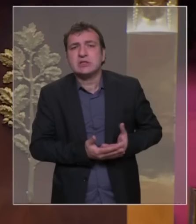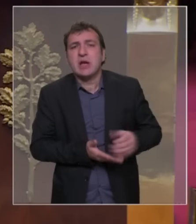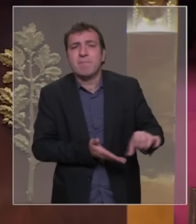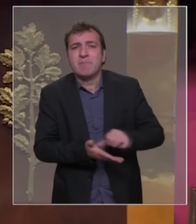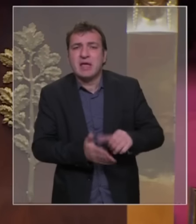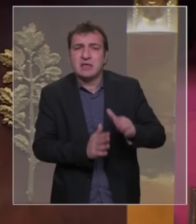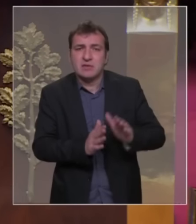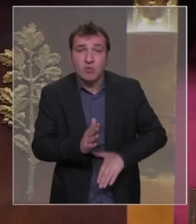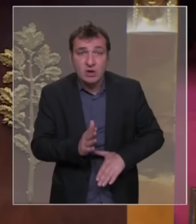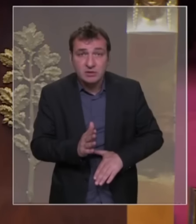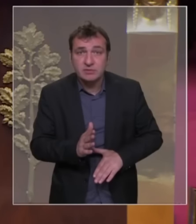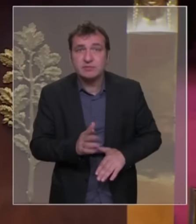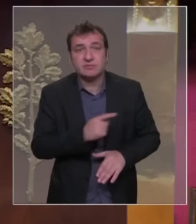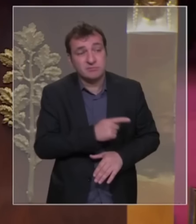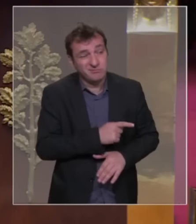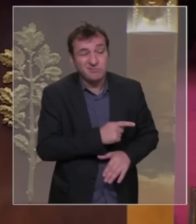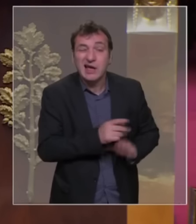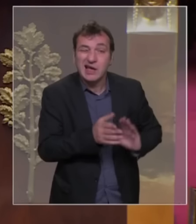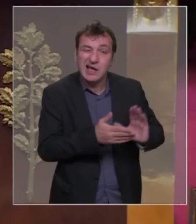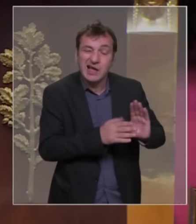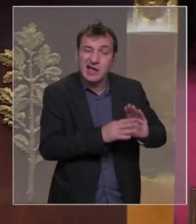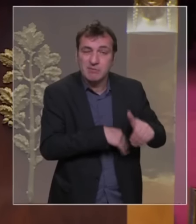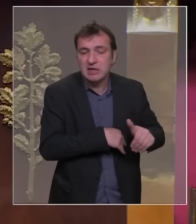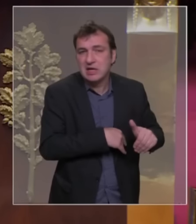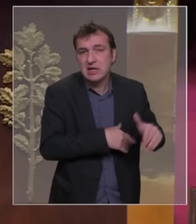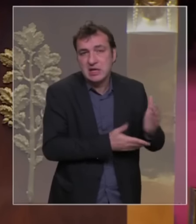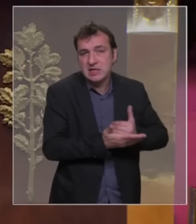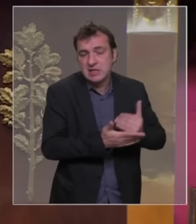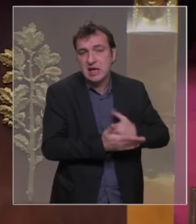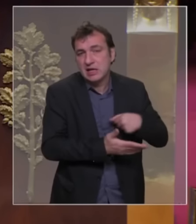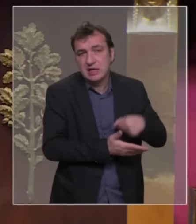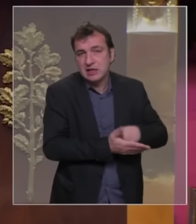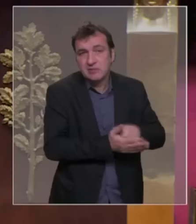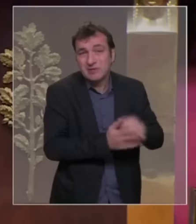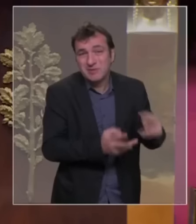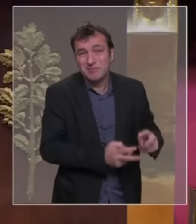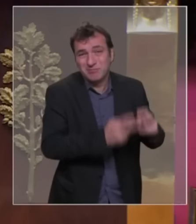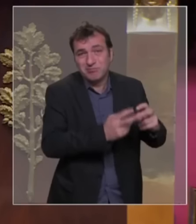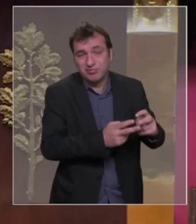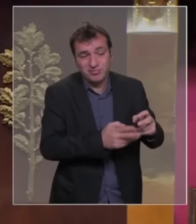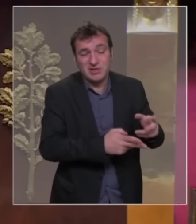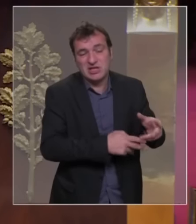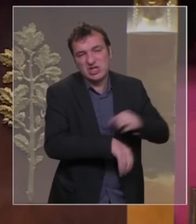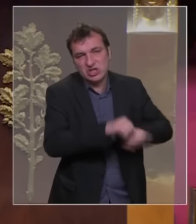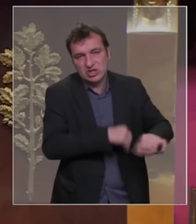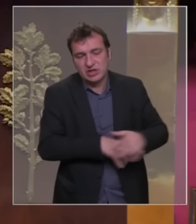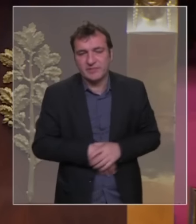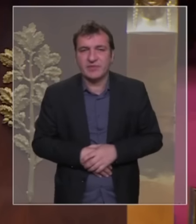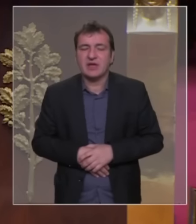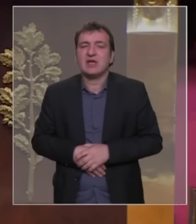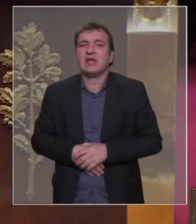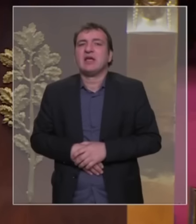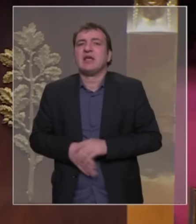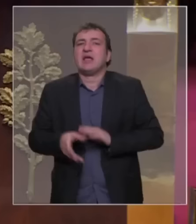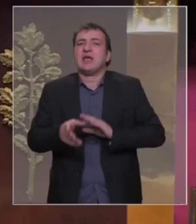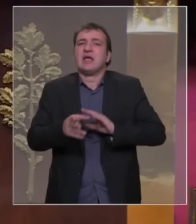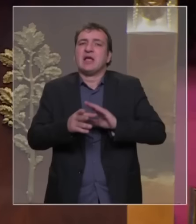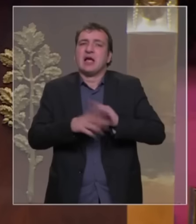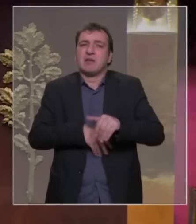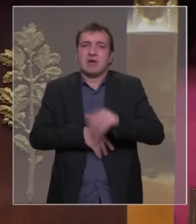et n'en soyez pas étonnés, plus d'un demi-siècle après une déclaration prémonitoire du général de Gaulle, nous allons relancer